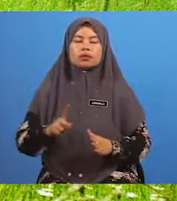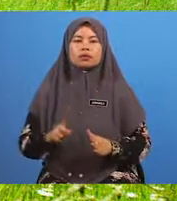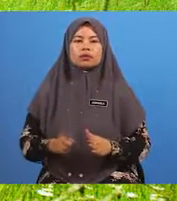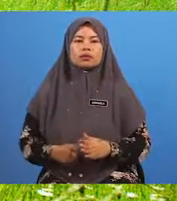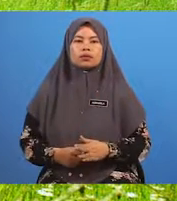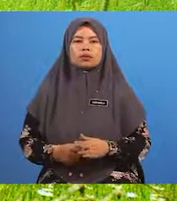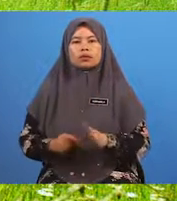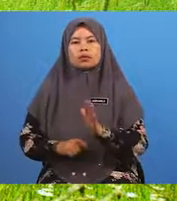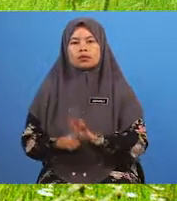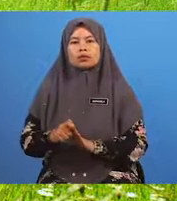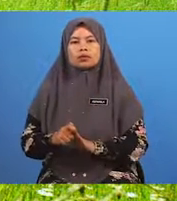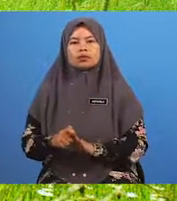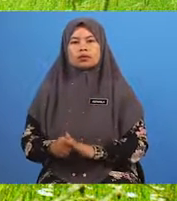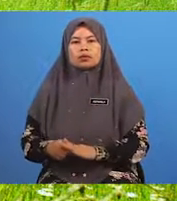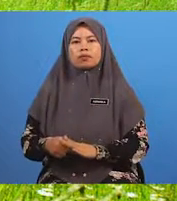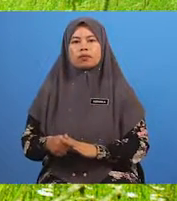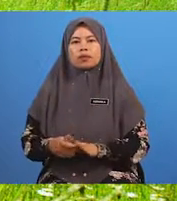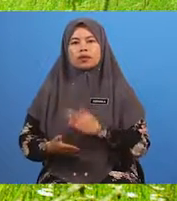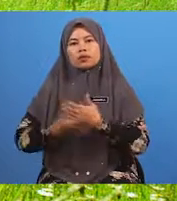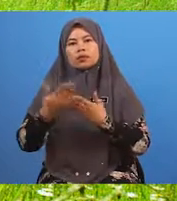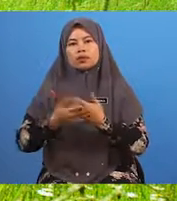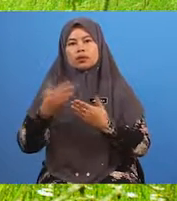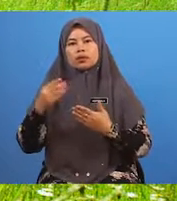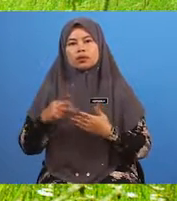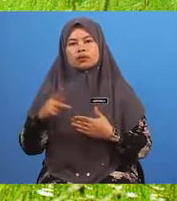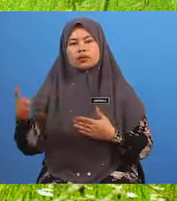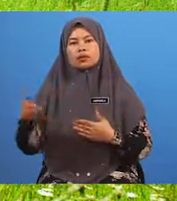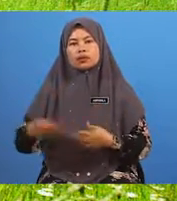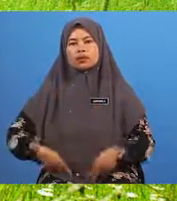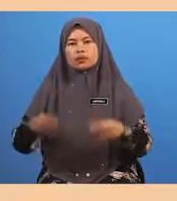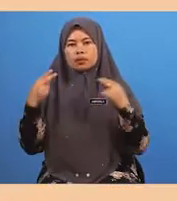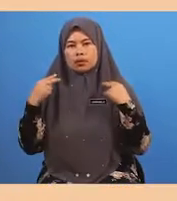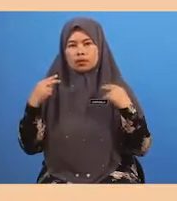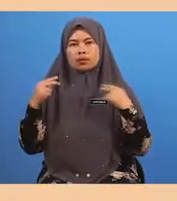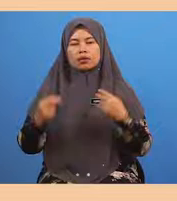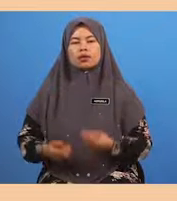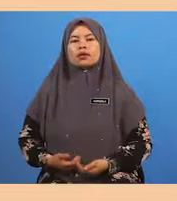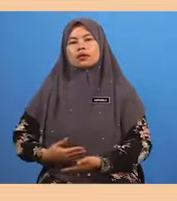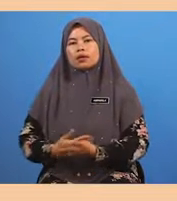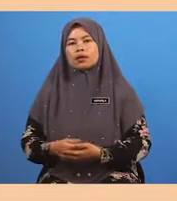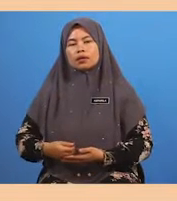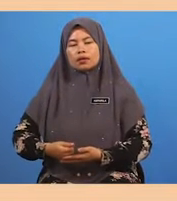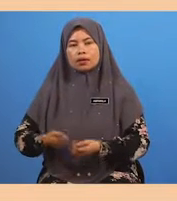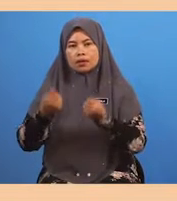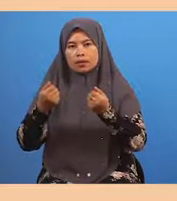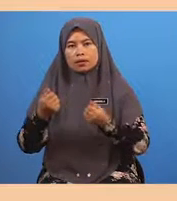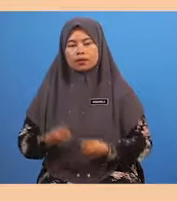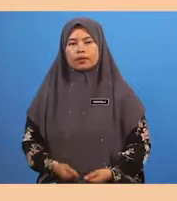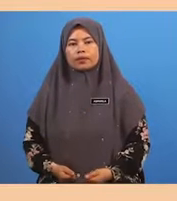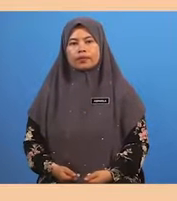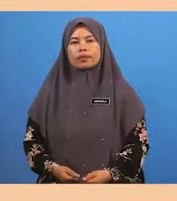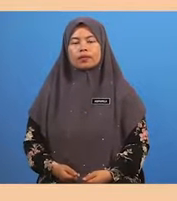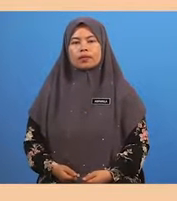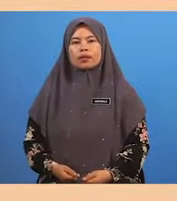angkat ini seterusnya memudahkan kehidupan seorang anak angkat ya? Ya, pertama sekali